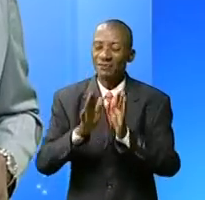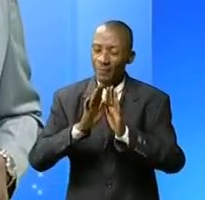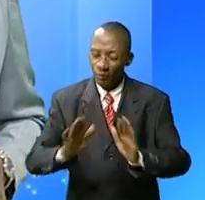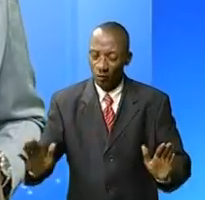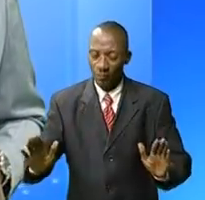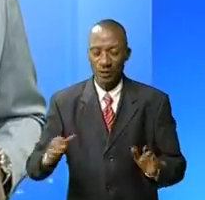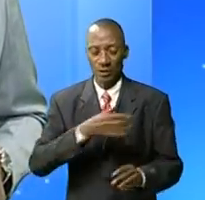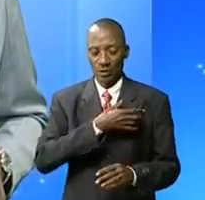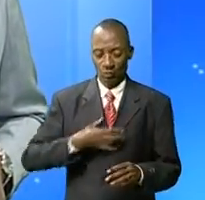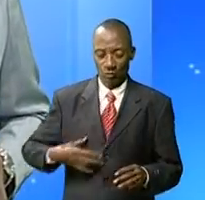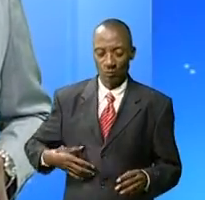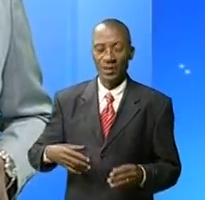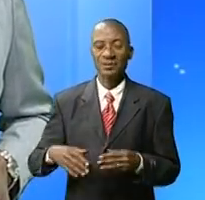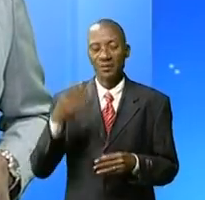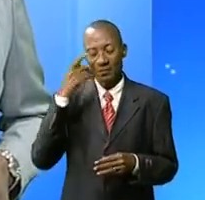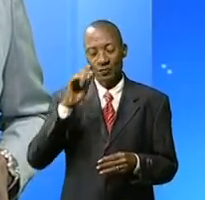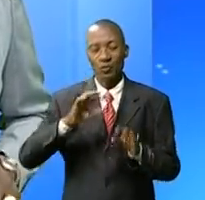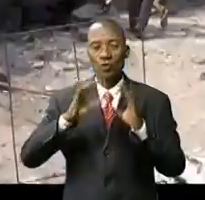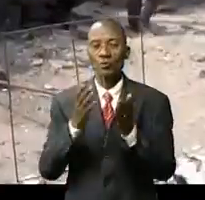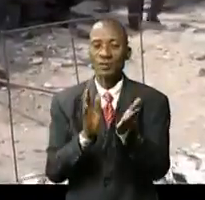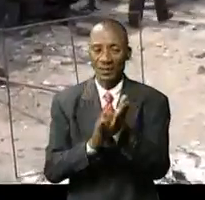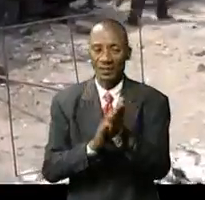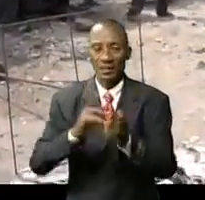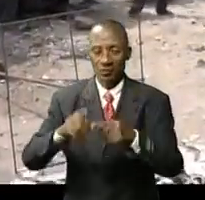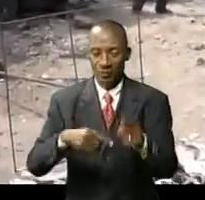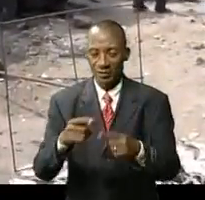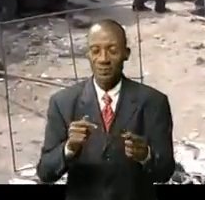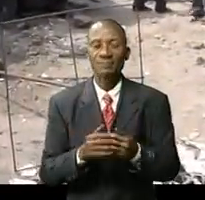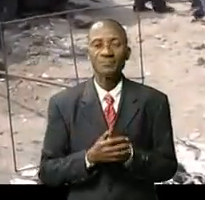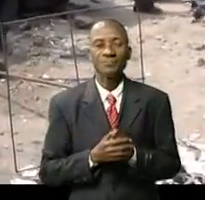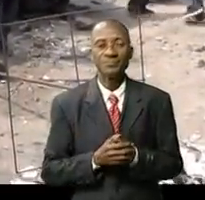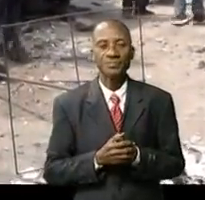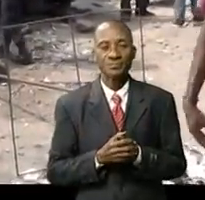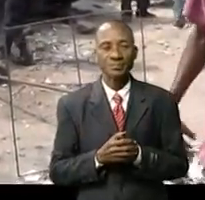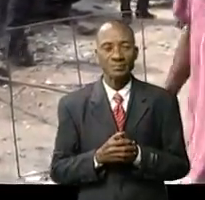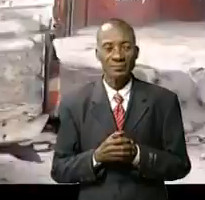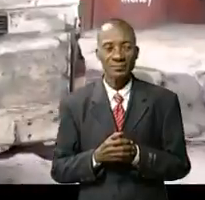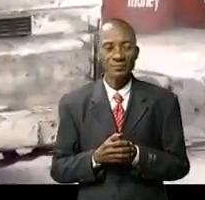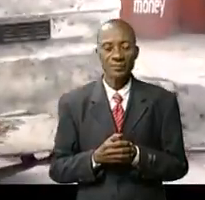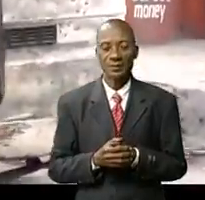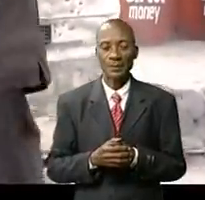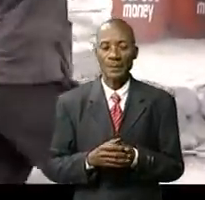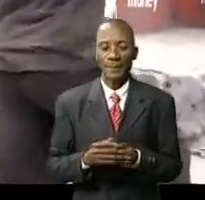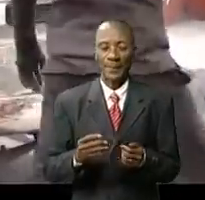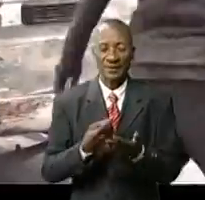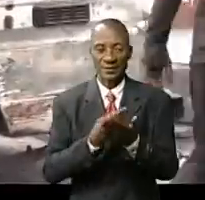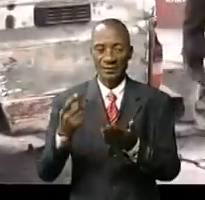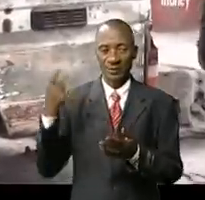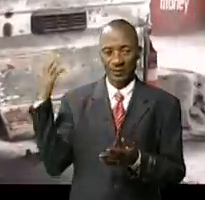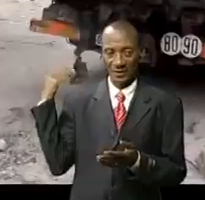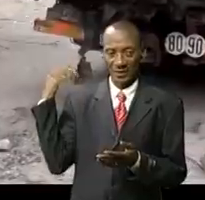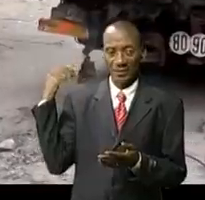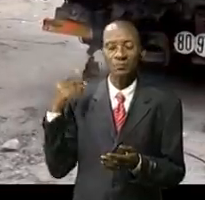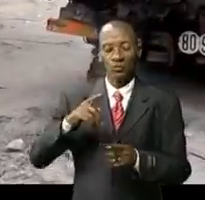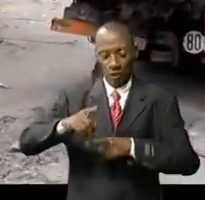congolaise. Lisette Mujinga et Thomas Basilo. L'accent a été mis le week-end dernier sur l'évacuation des épaves des véhicules